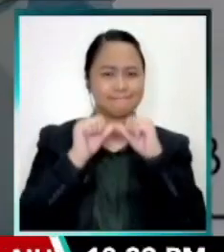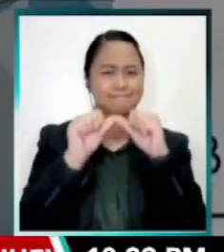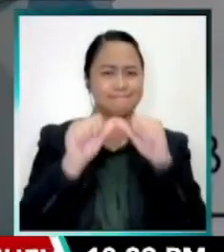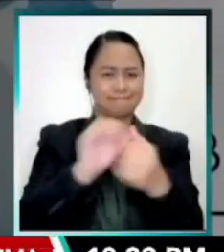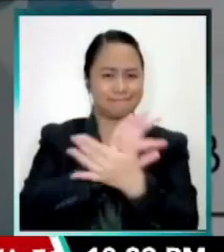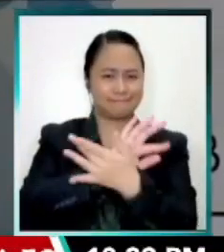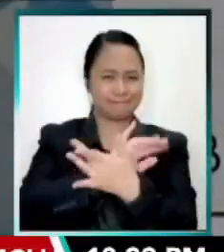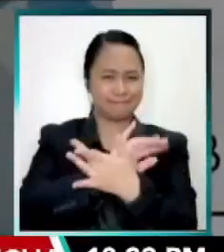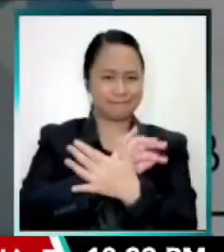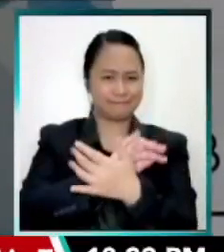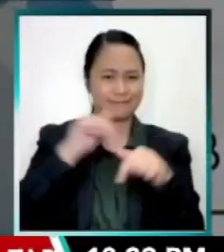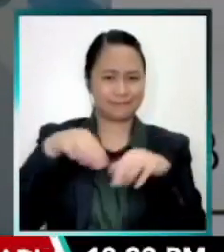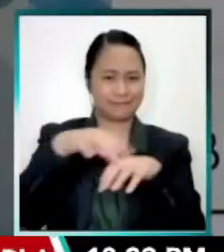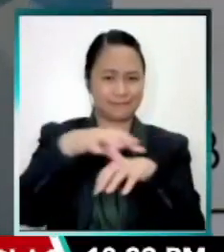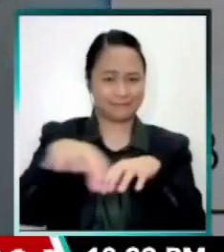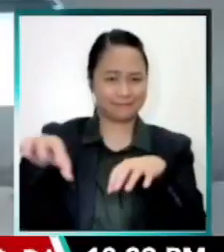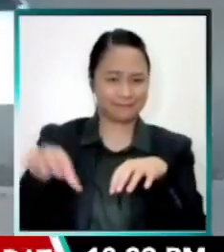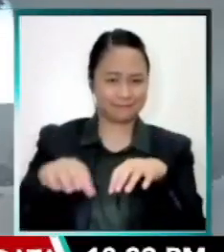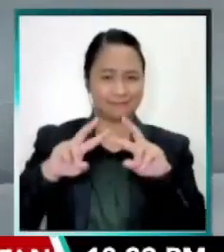ng Okta Research.